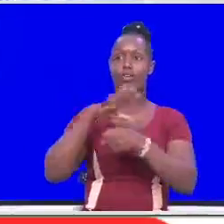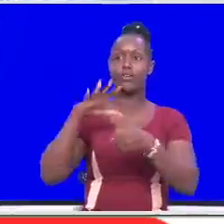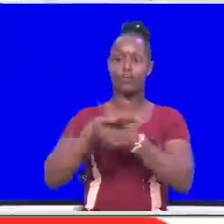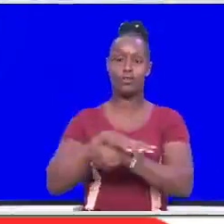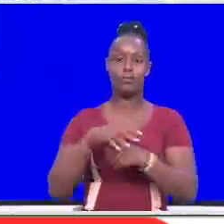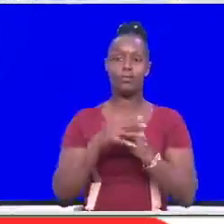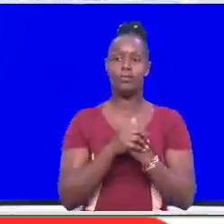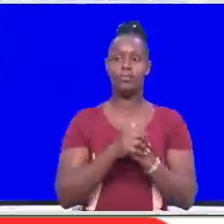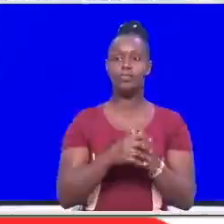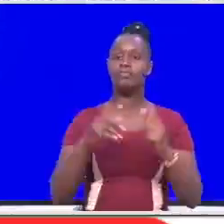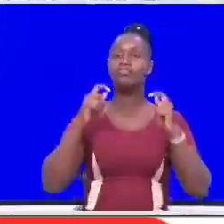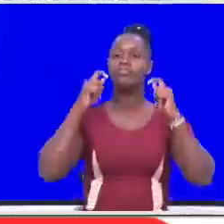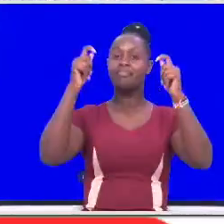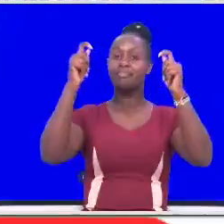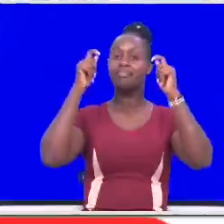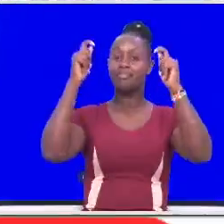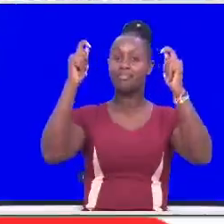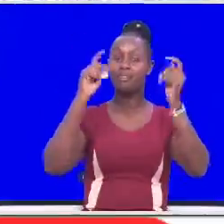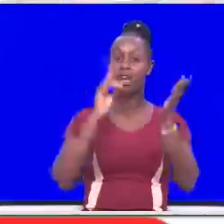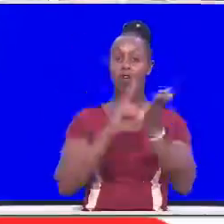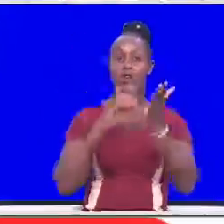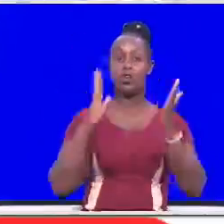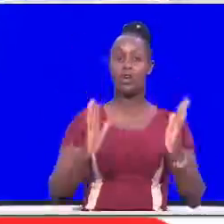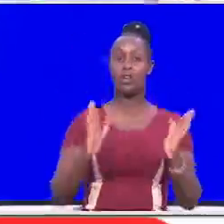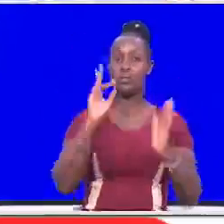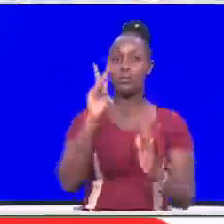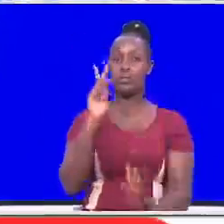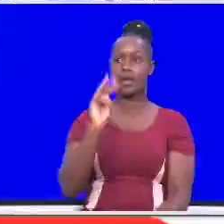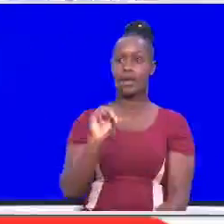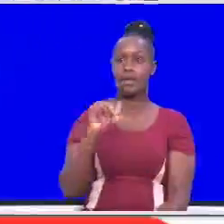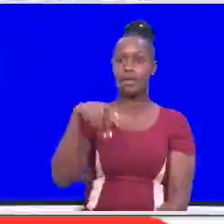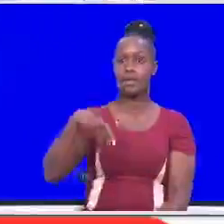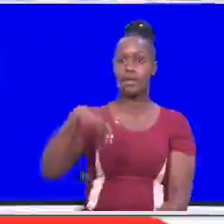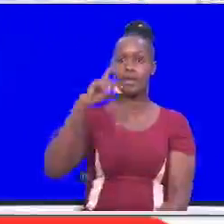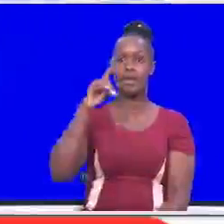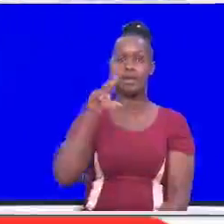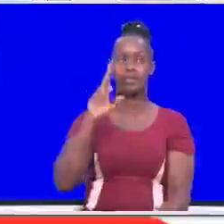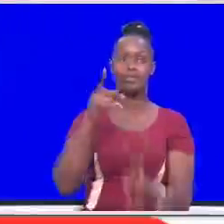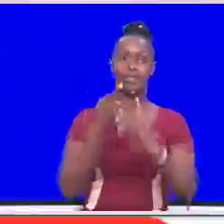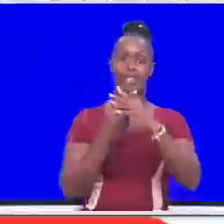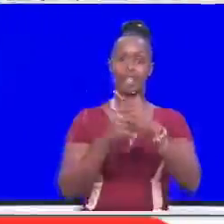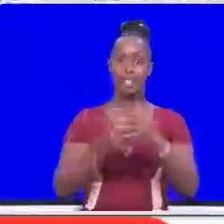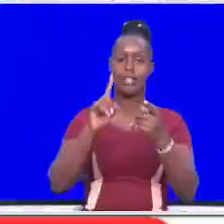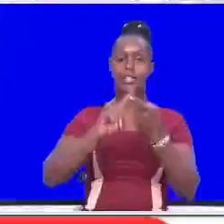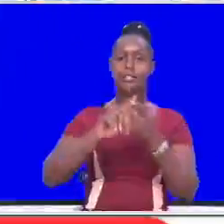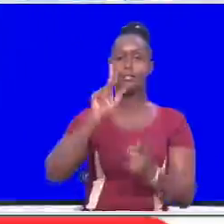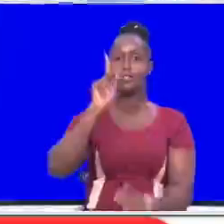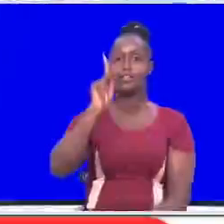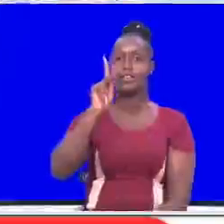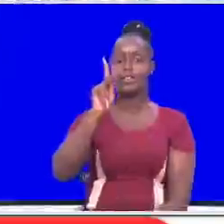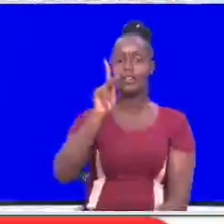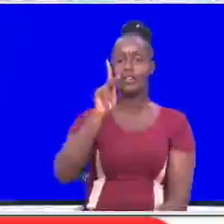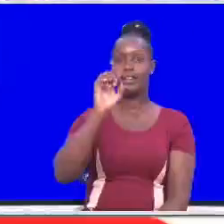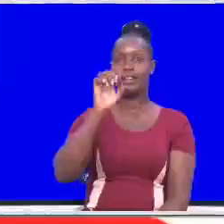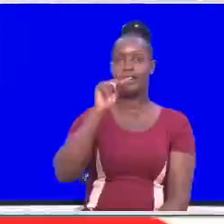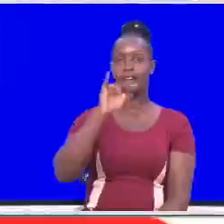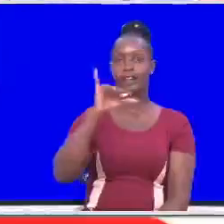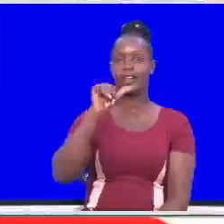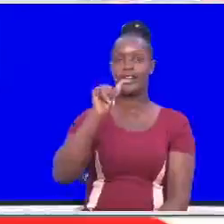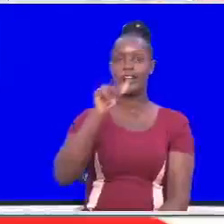Msafara wanachama wa muungano madaktari nchini KMPDU ulianzia katika hospitali kuu ya Rufanya Kenyatta ukielekea wizara ya